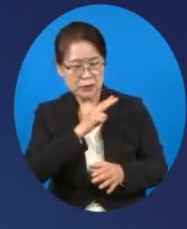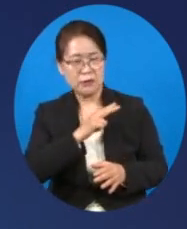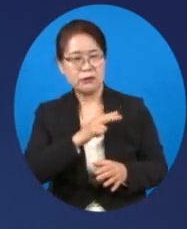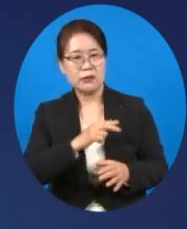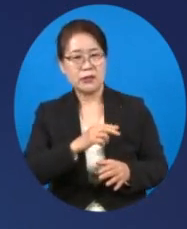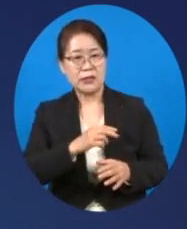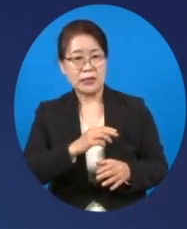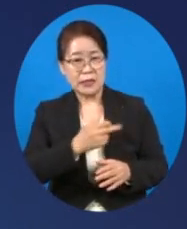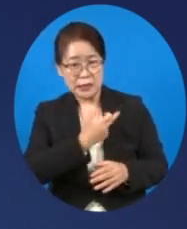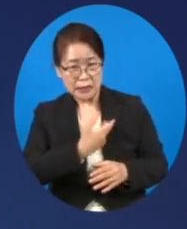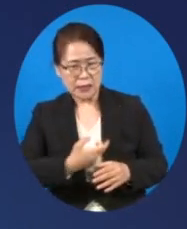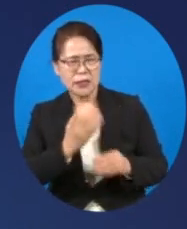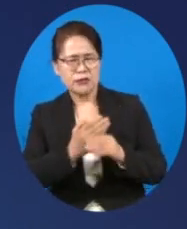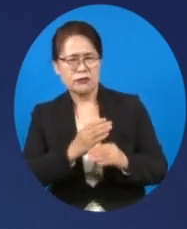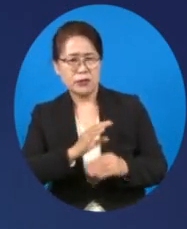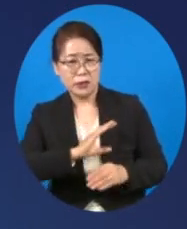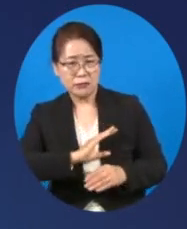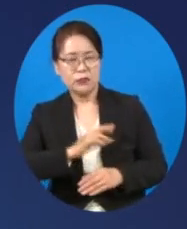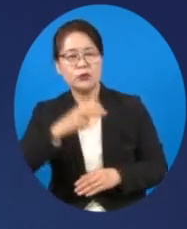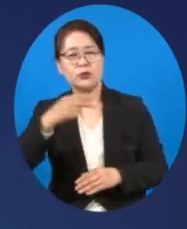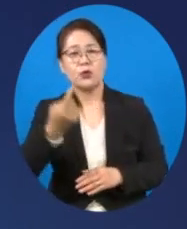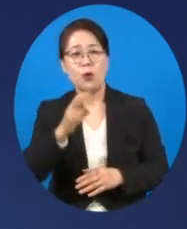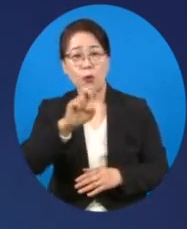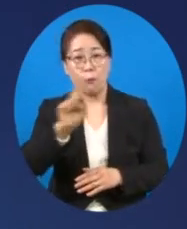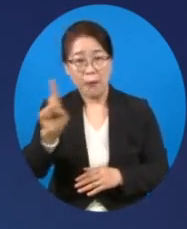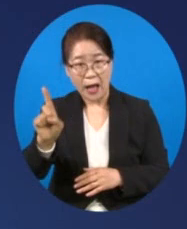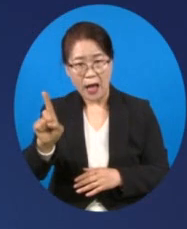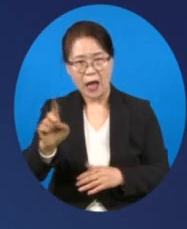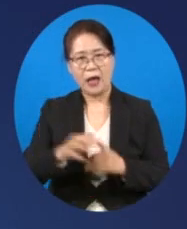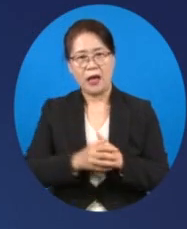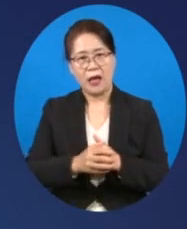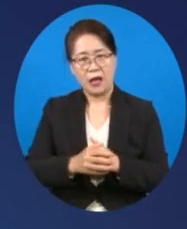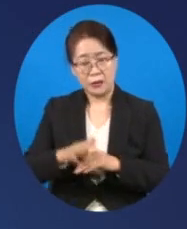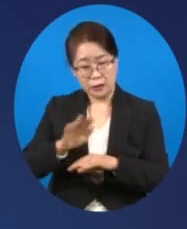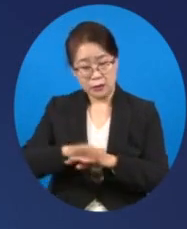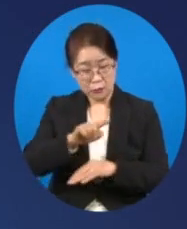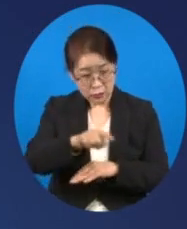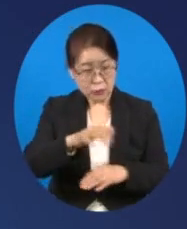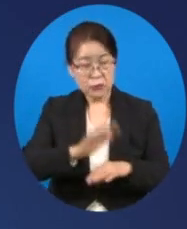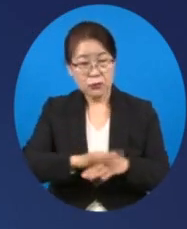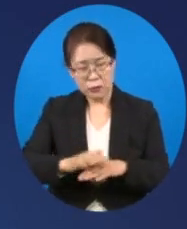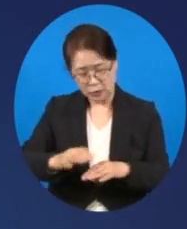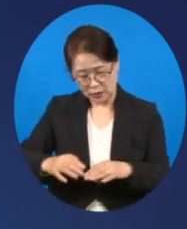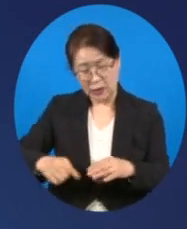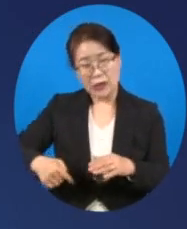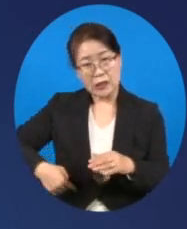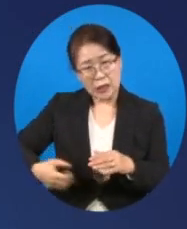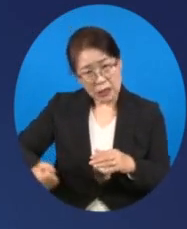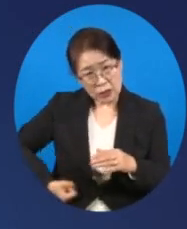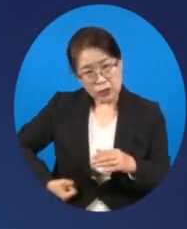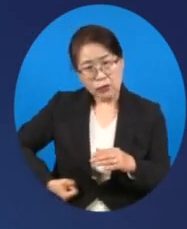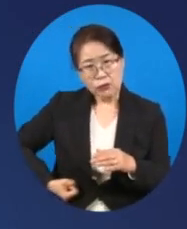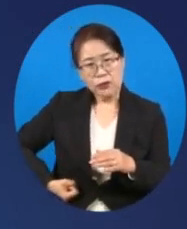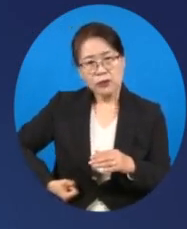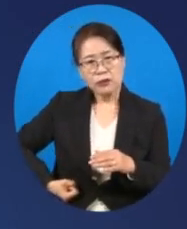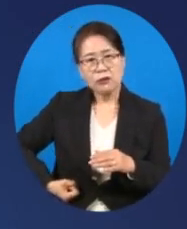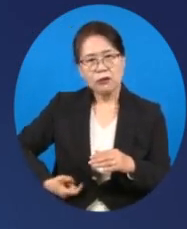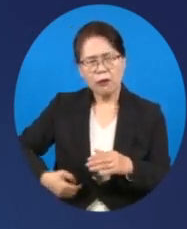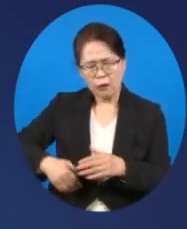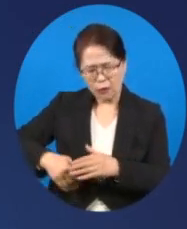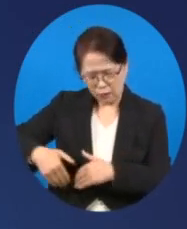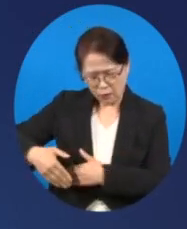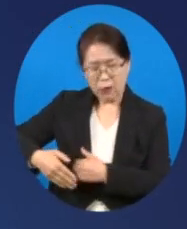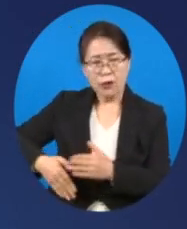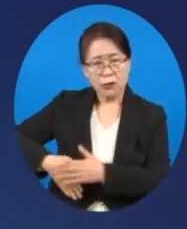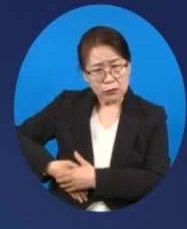못 바뀌신 손을내어 보여주시고 손을 내밀어서 그 창자궁단 옆구리까지 넣어